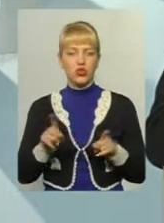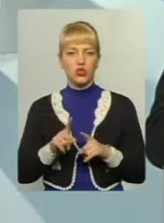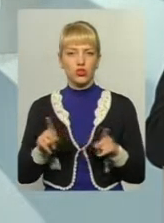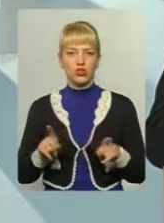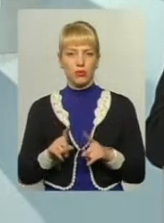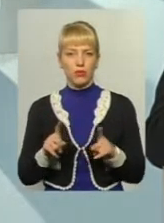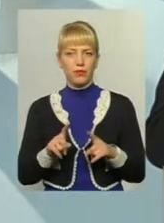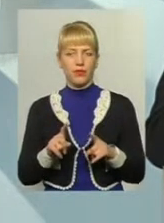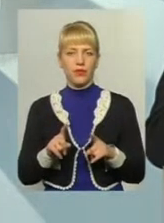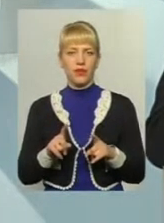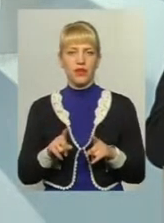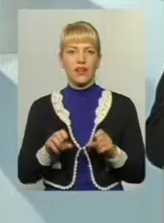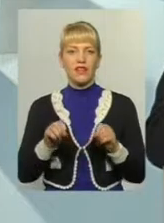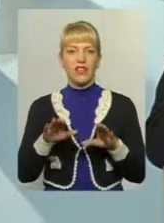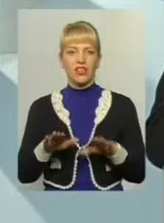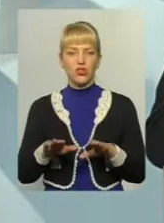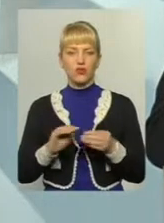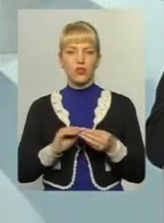Ну і,